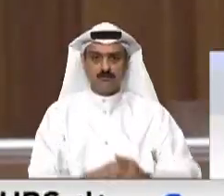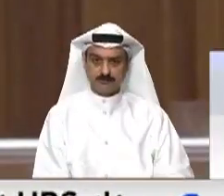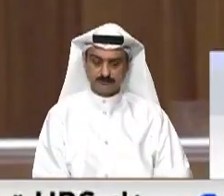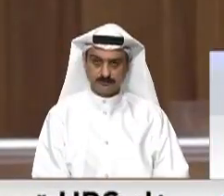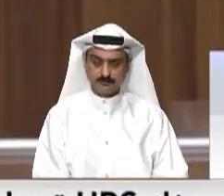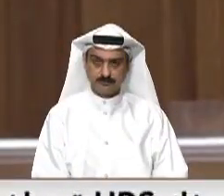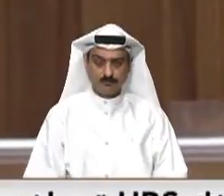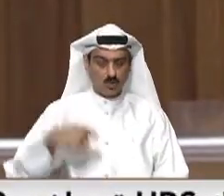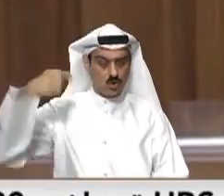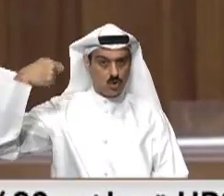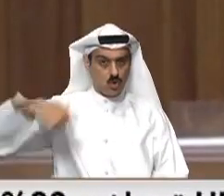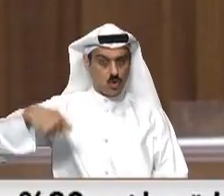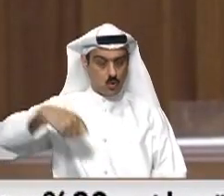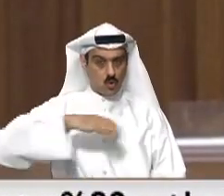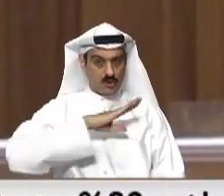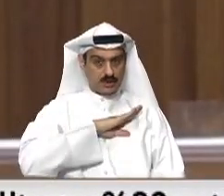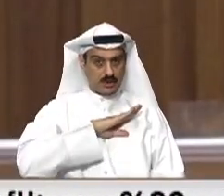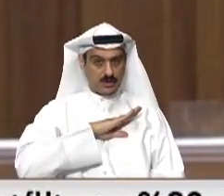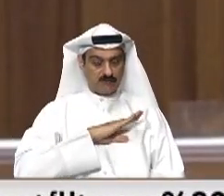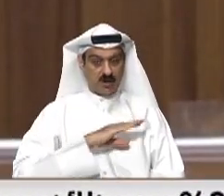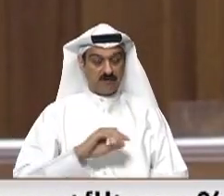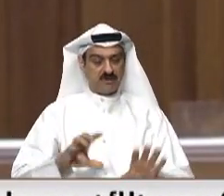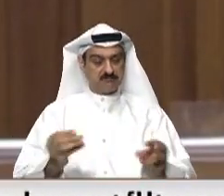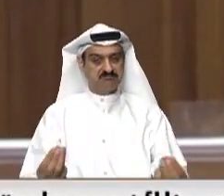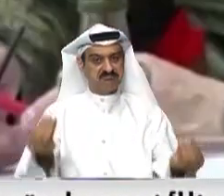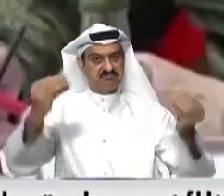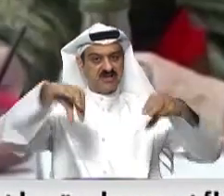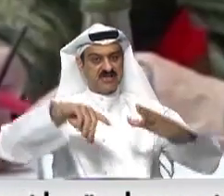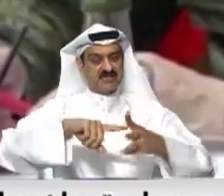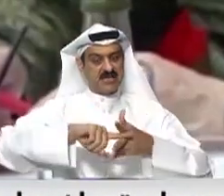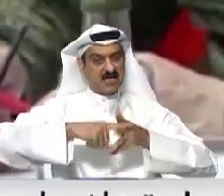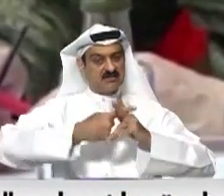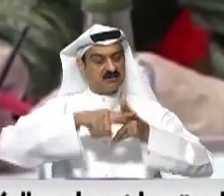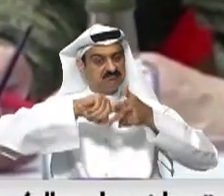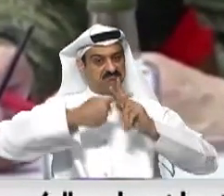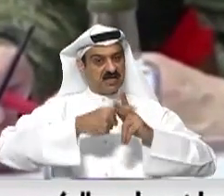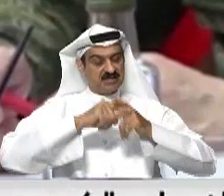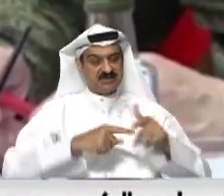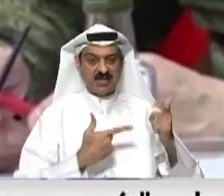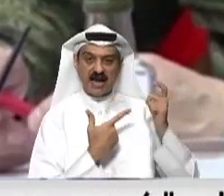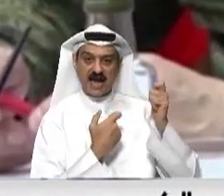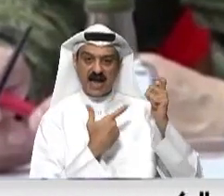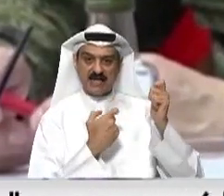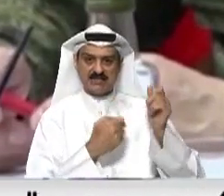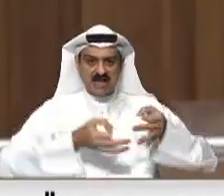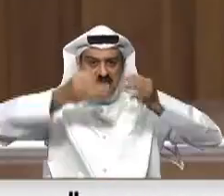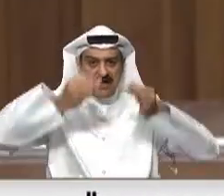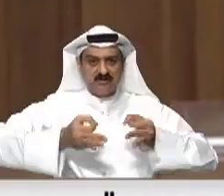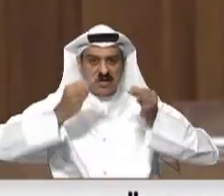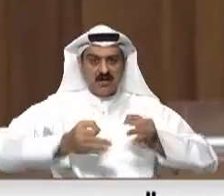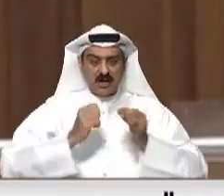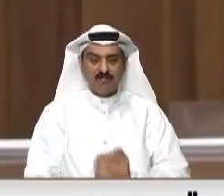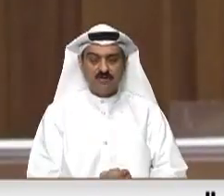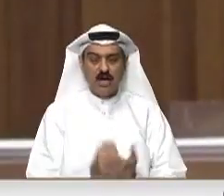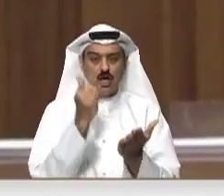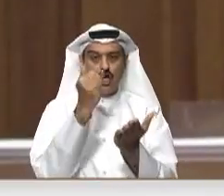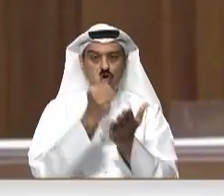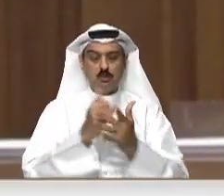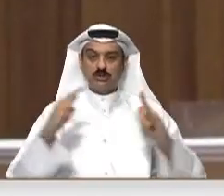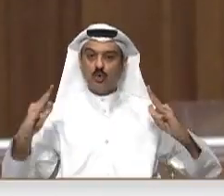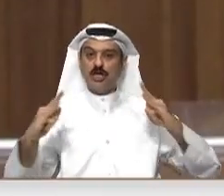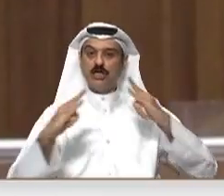وزير الدفاع الروسي يعلن زياده انتاج الاسلحه العاديه وعاليه الدقه ومستشار قياده القوات الجويه